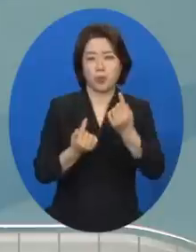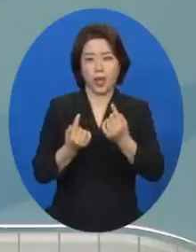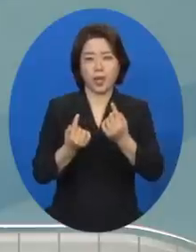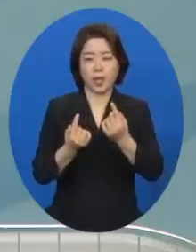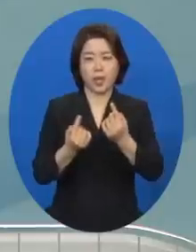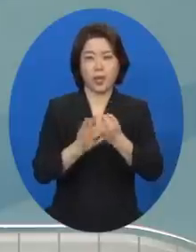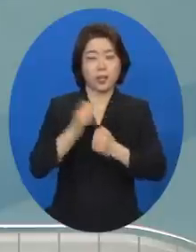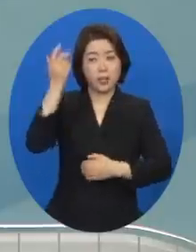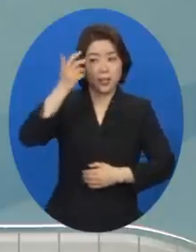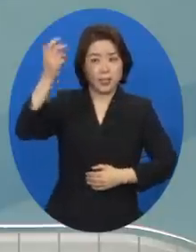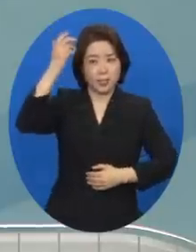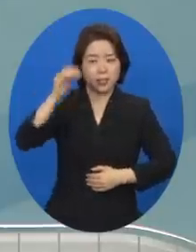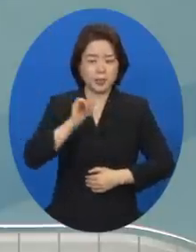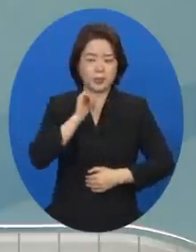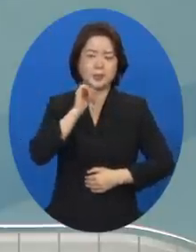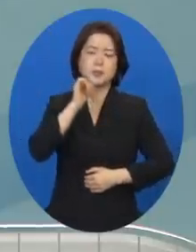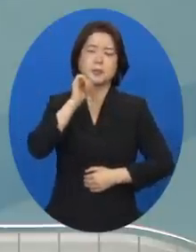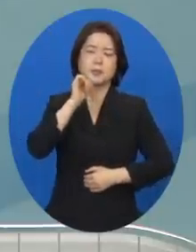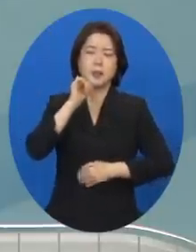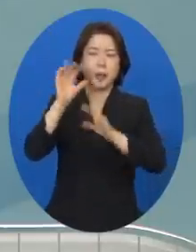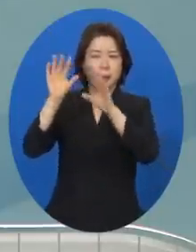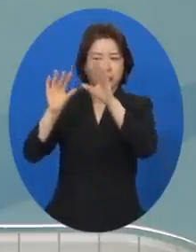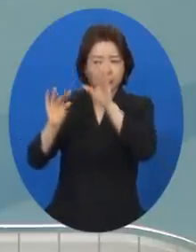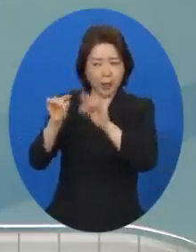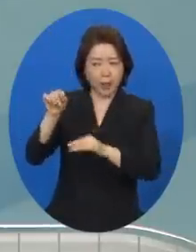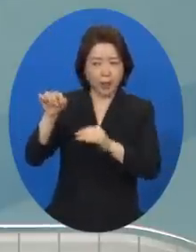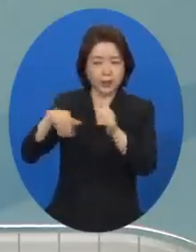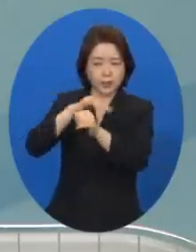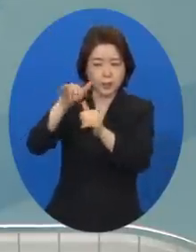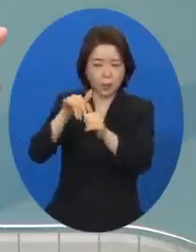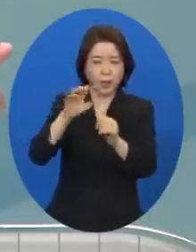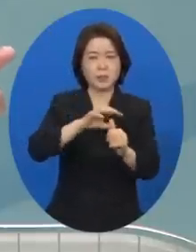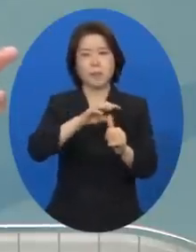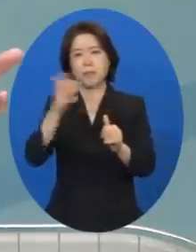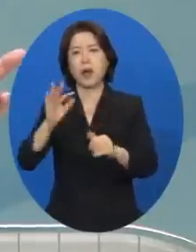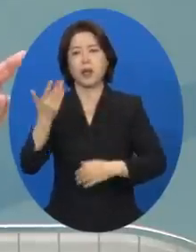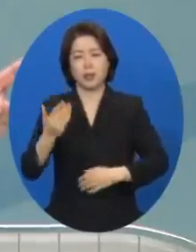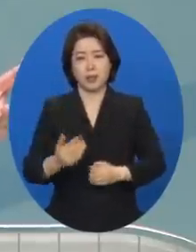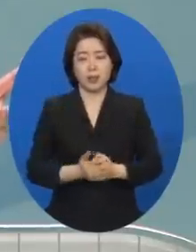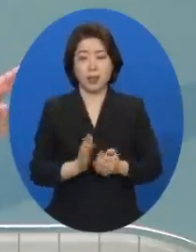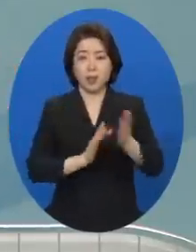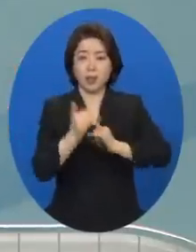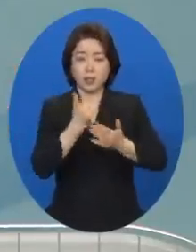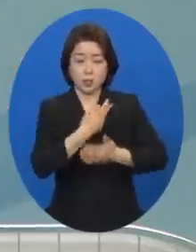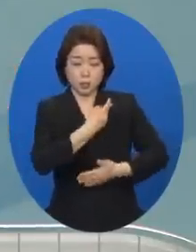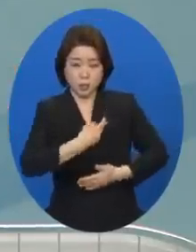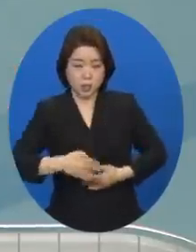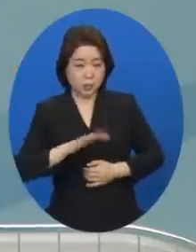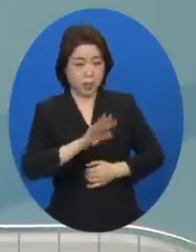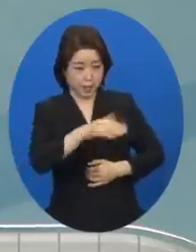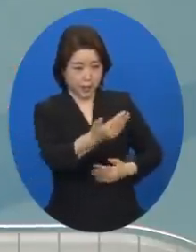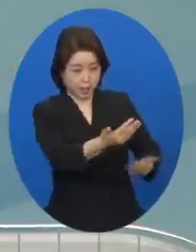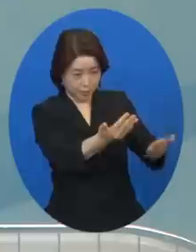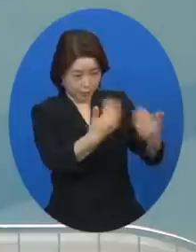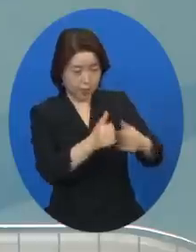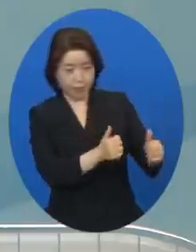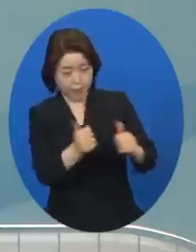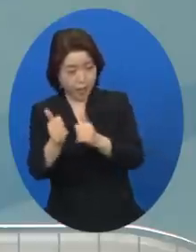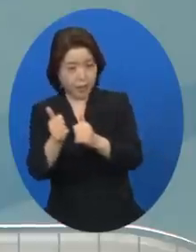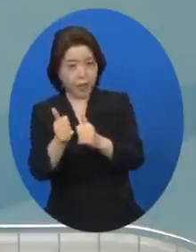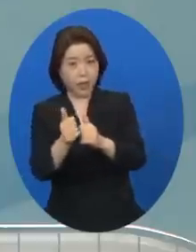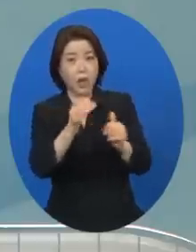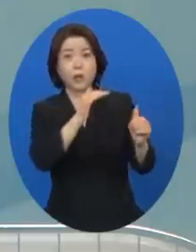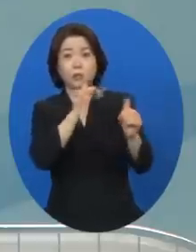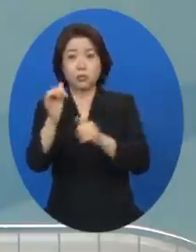0.0 핍 상태에서 벗어나야 합니다 예수님께서 제자들에게 나를 따르라 그렇게